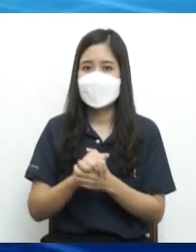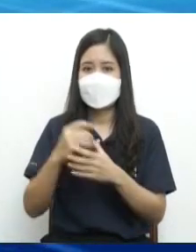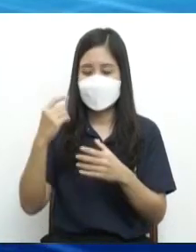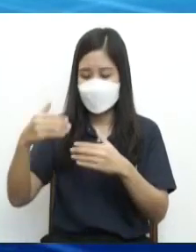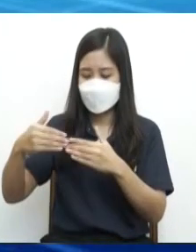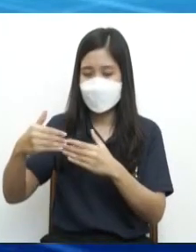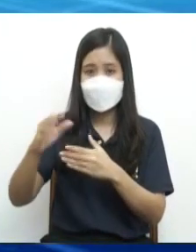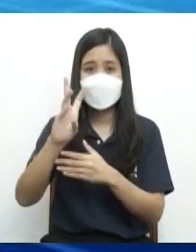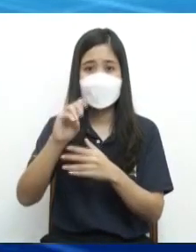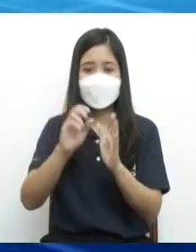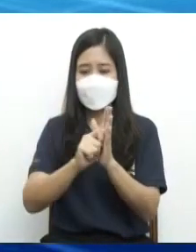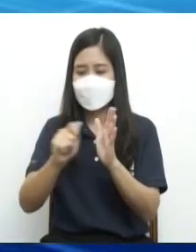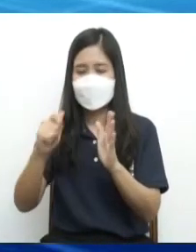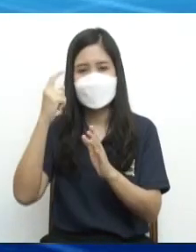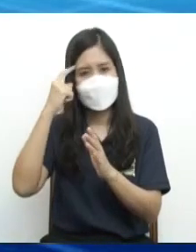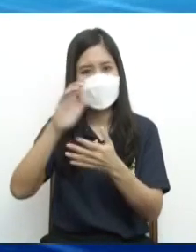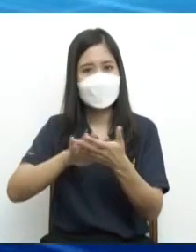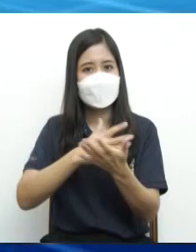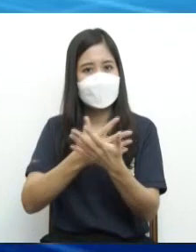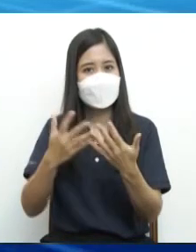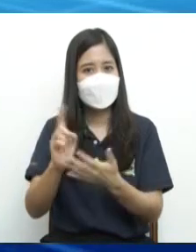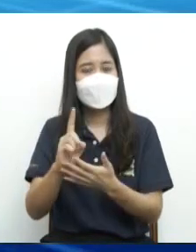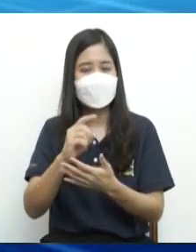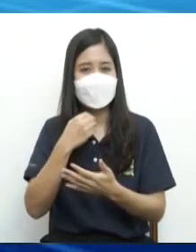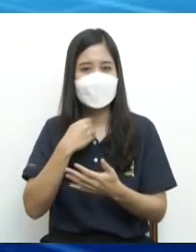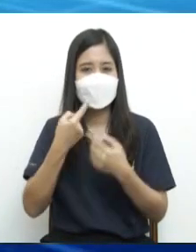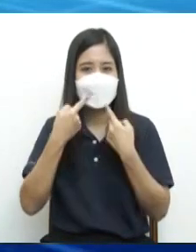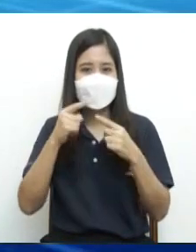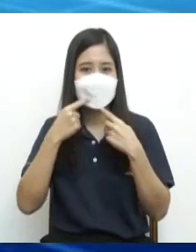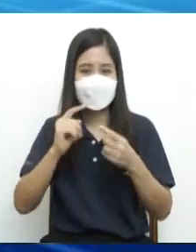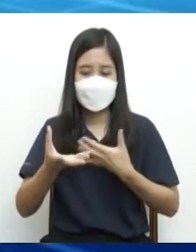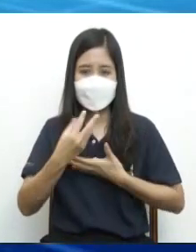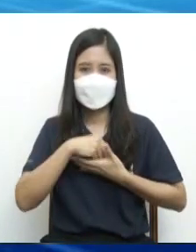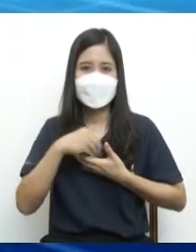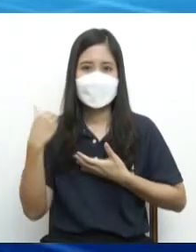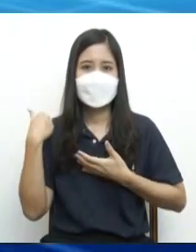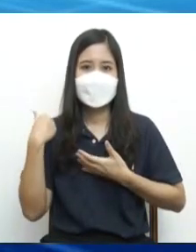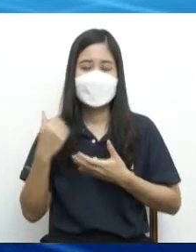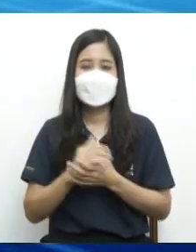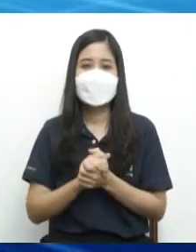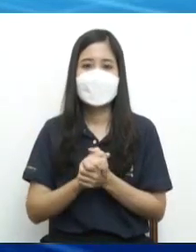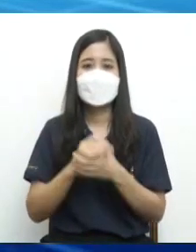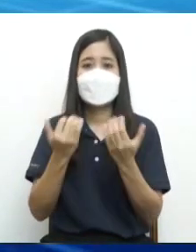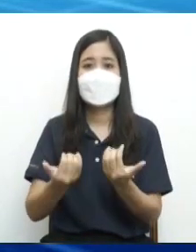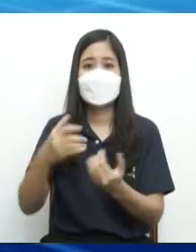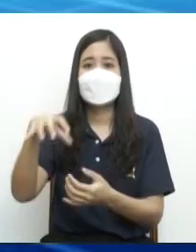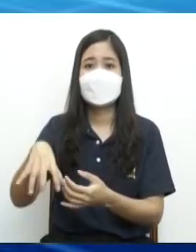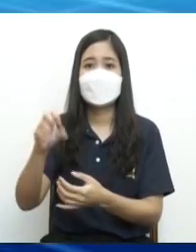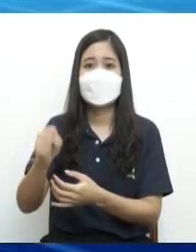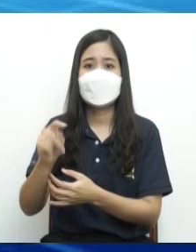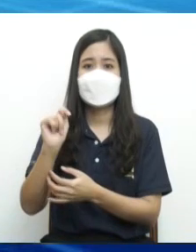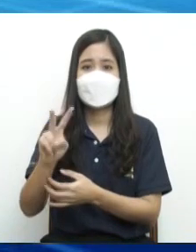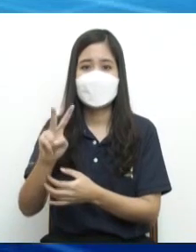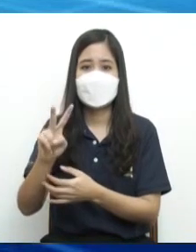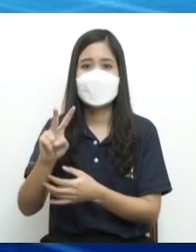ไม่ถามนะคะกับอันนี้เพราะว่าท่านก็จะต้องมีคำตอบอยู่ในใจแล้วแต่สิ่งที่เราอยากทราบเลยนะคะในฐานะของคนทำงานของสปท.ด้วยกันค่ะหลังจากที่ท่าน